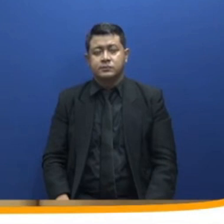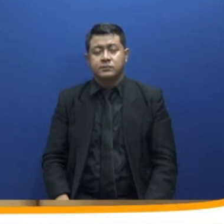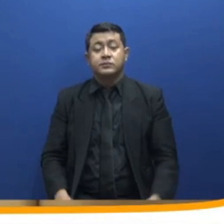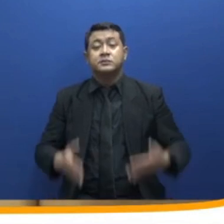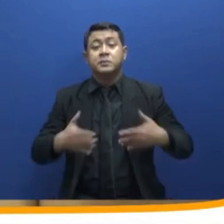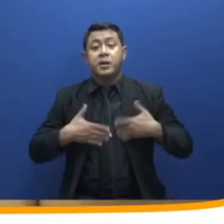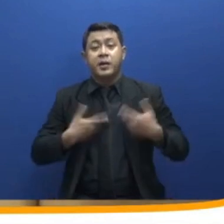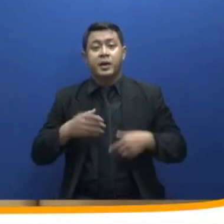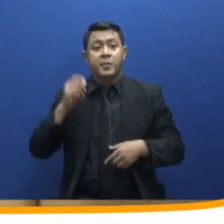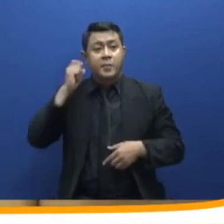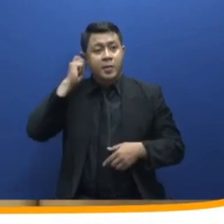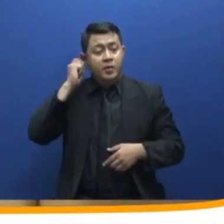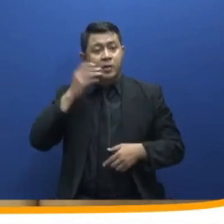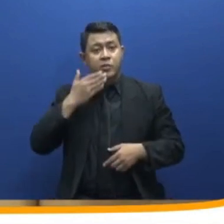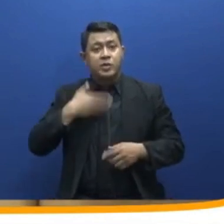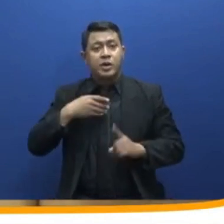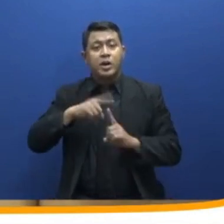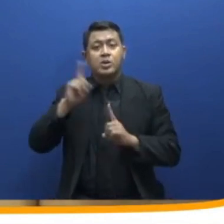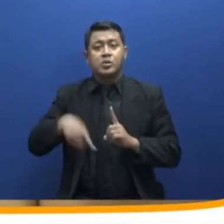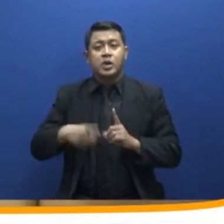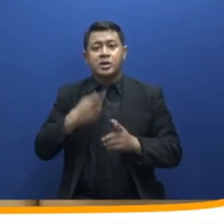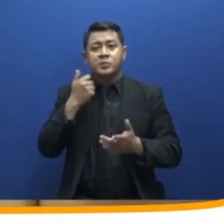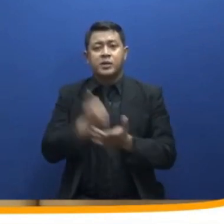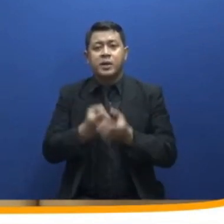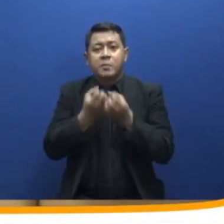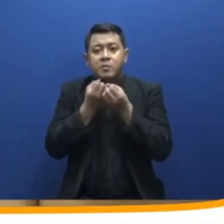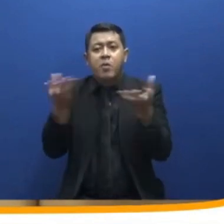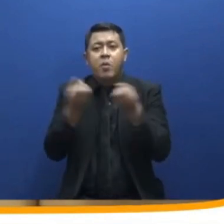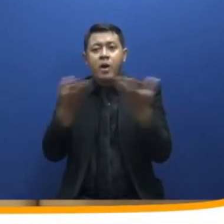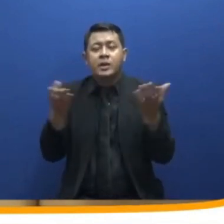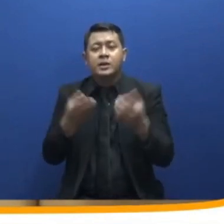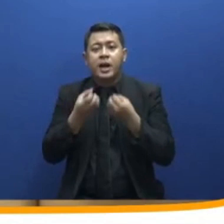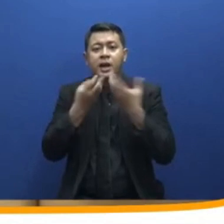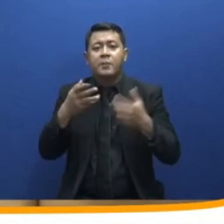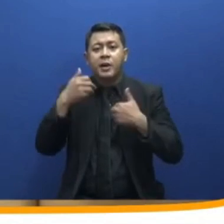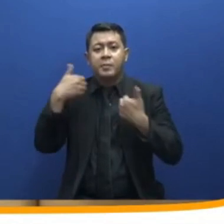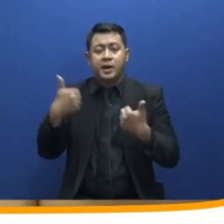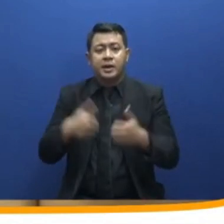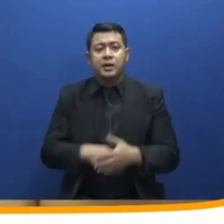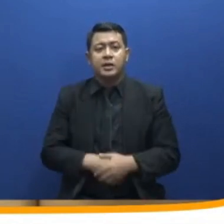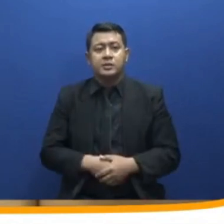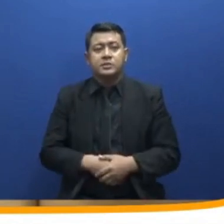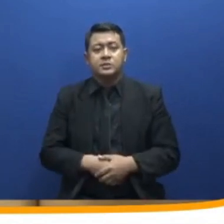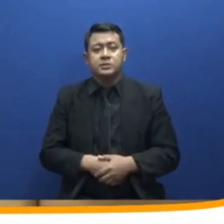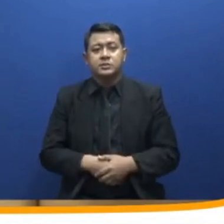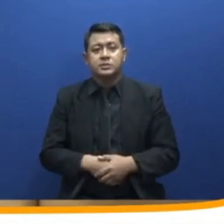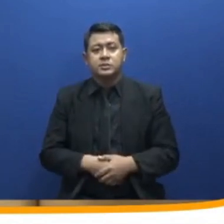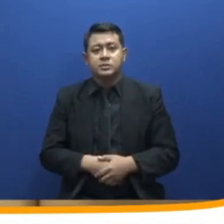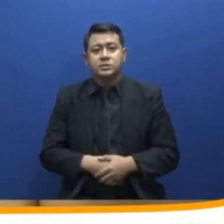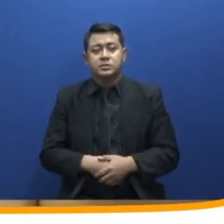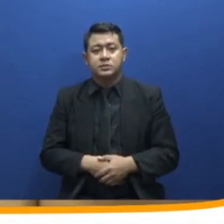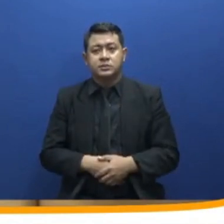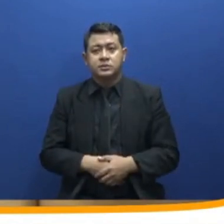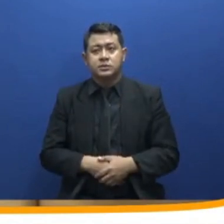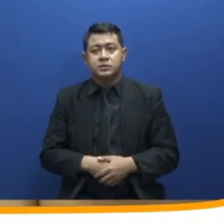perempuan yang memiliki tugas ini mewartakan kabar baik Bukan sebaliknya lele ingat ya panggilan untuk mewartakan Kabar